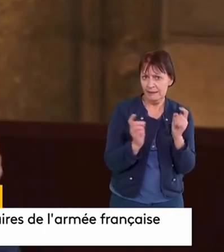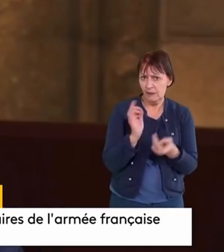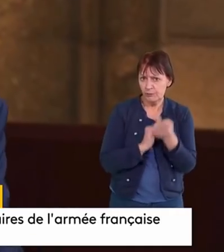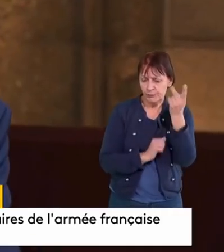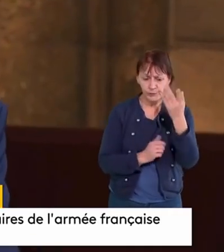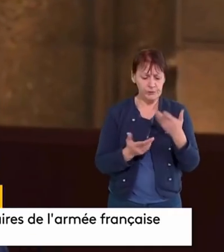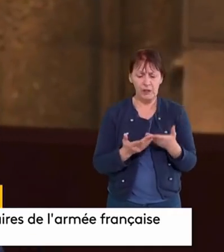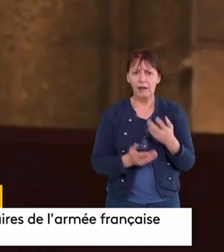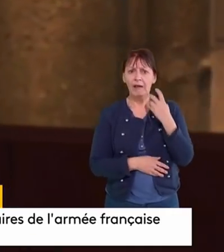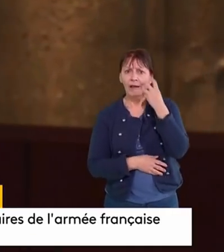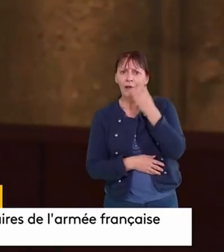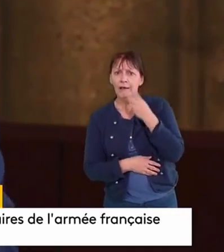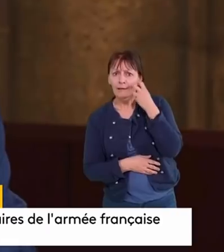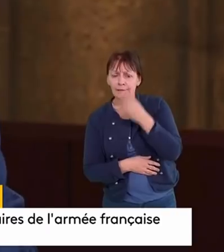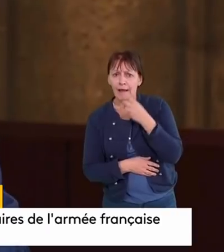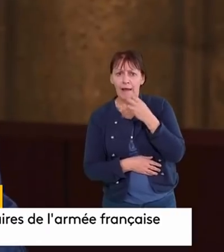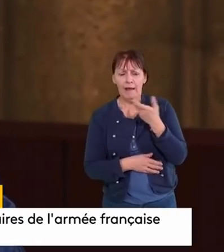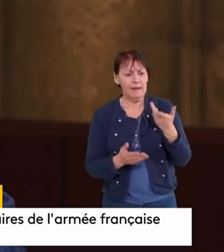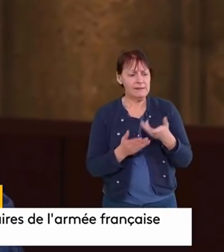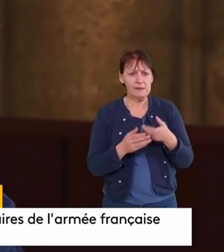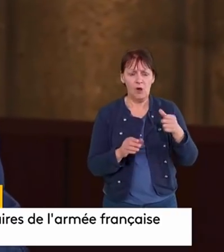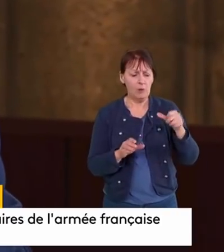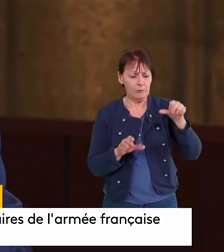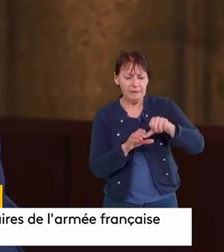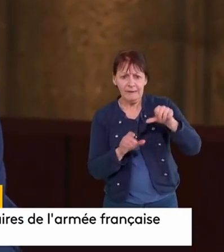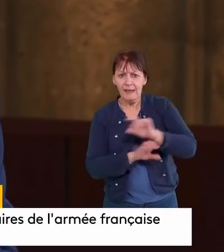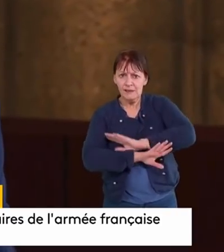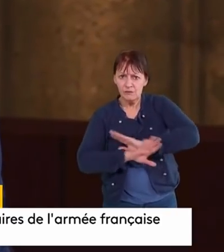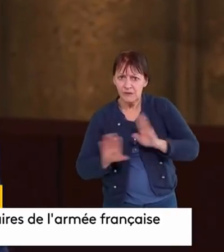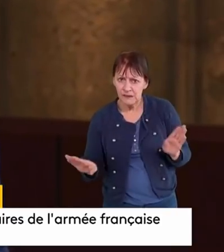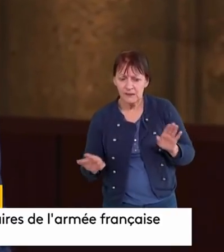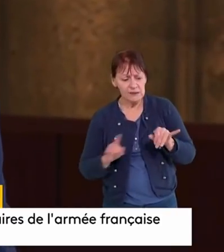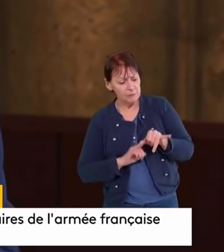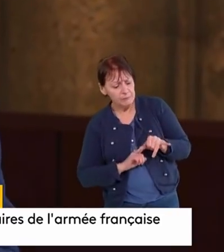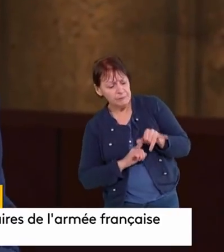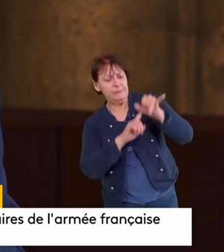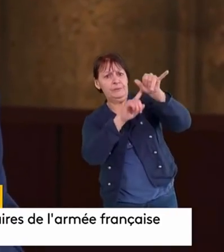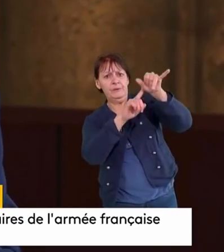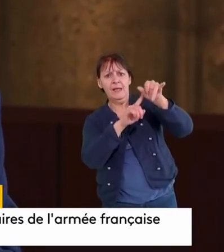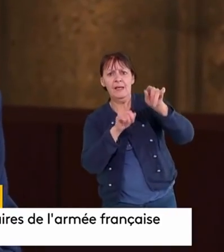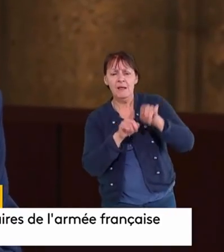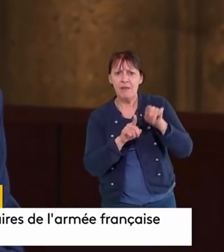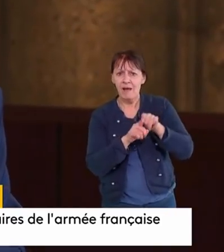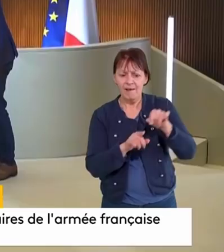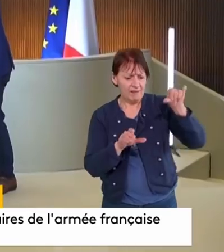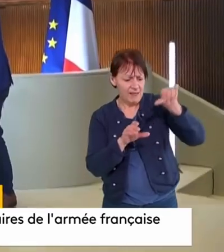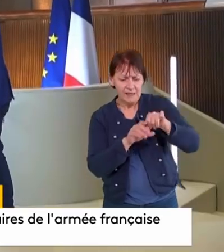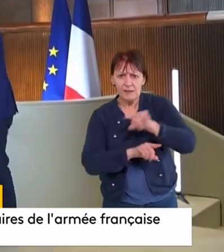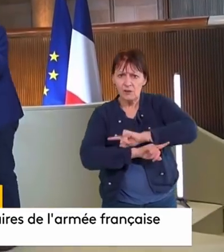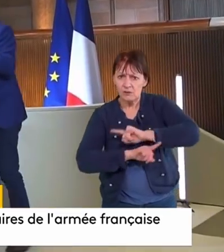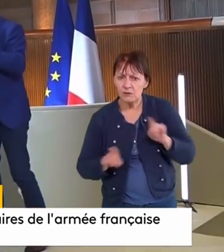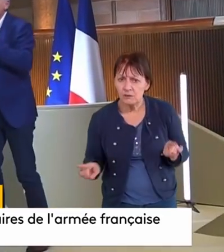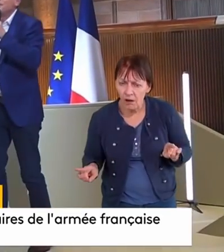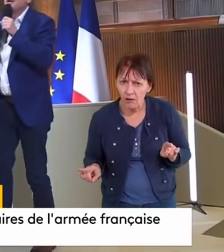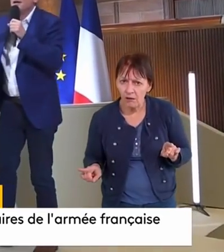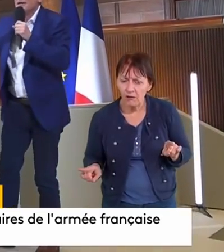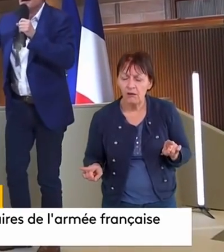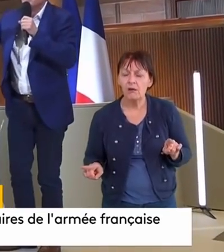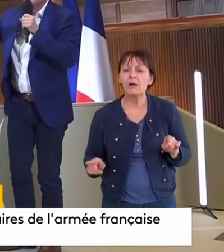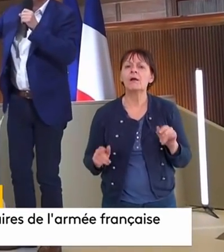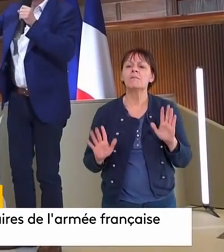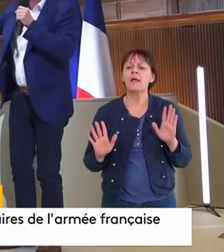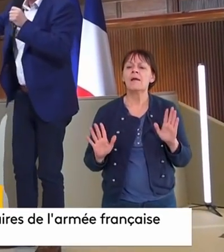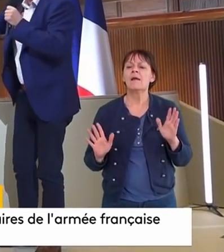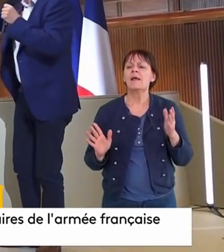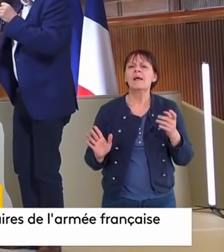décarbonés. On aura même des avions décarbonés qui voleront en 2050, sans kérosène. Mais les piles,